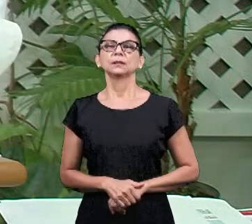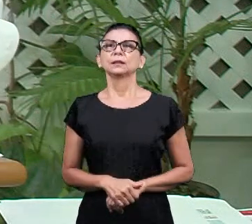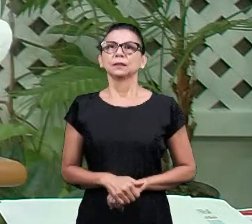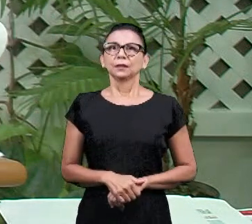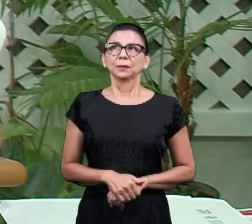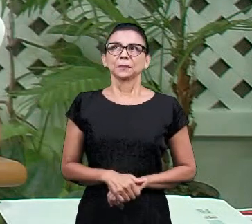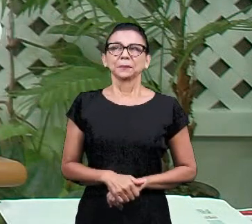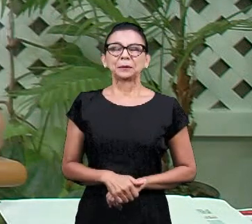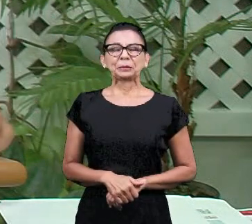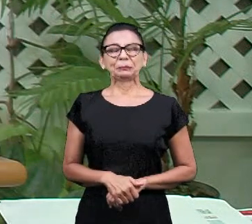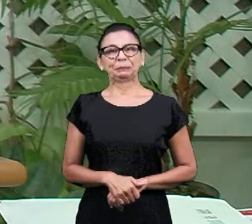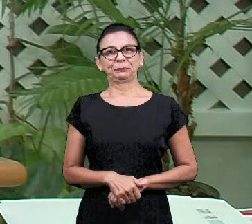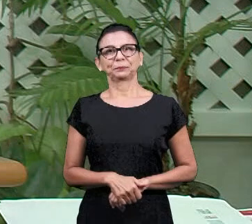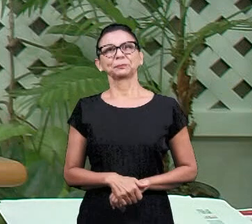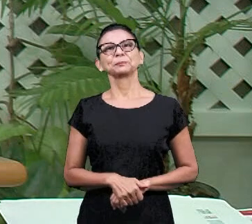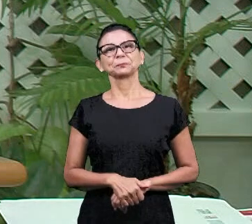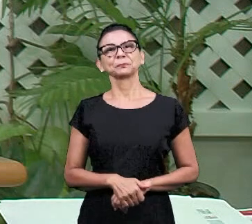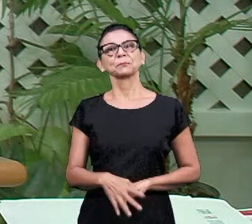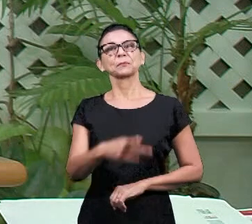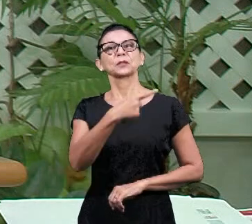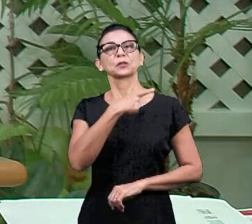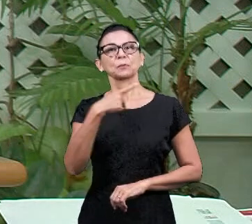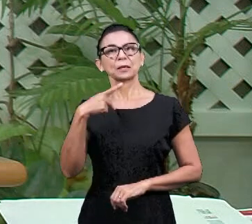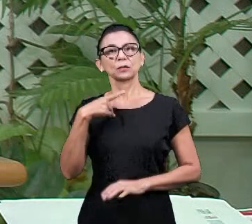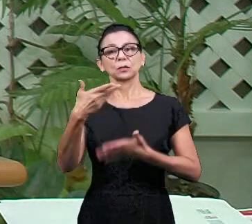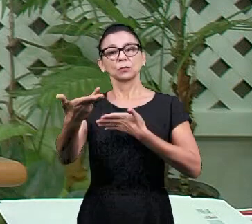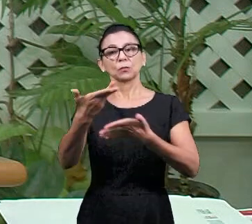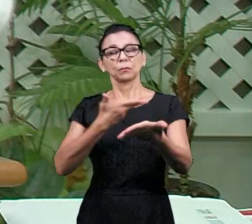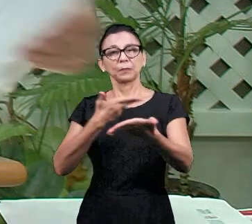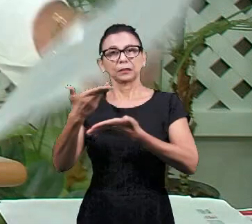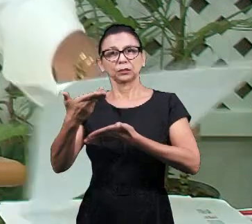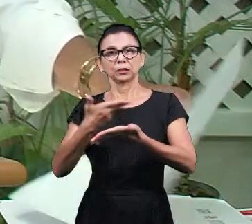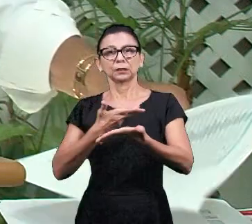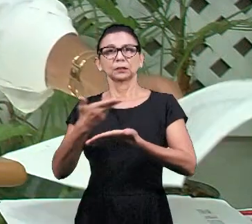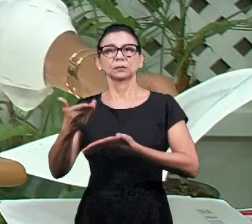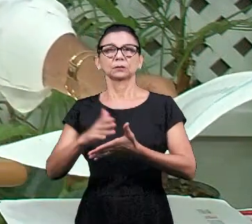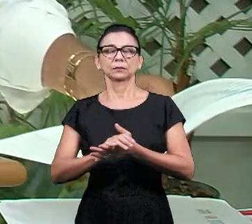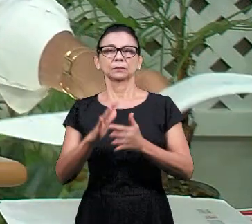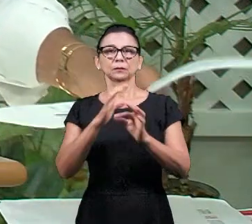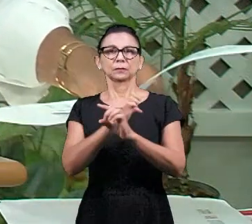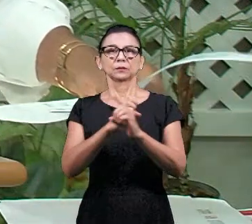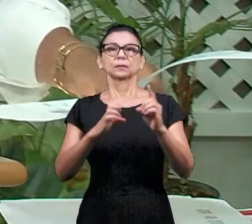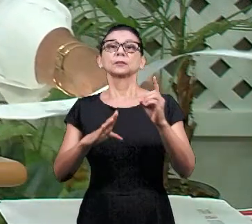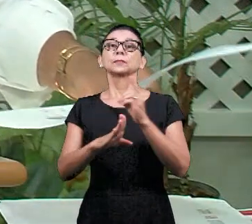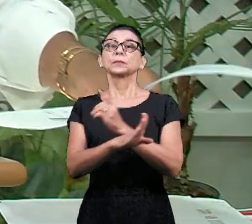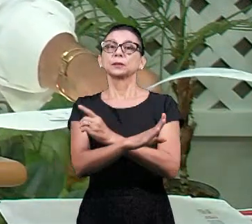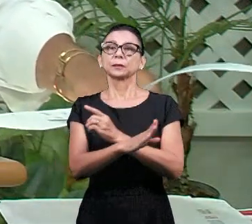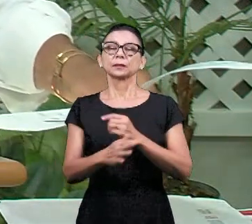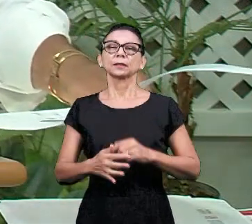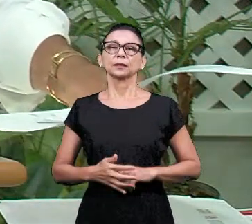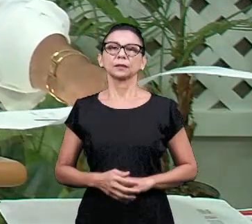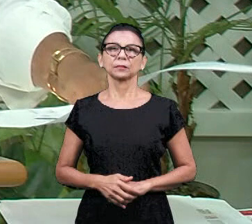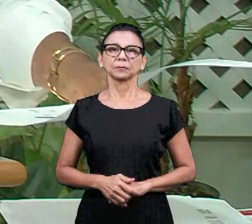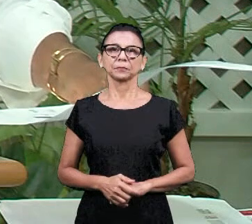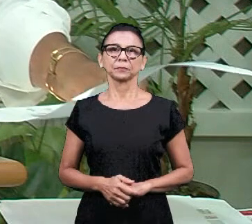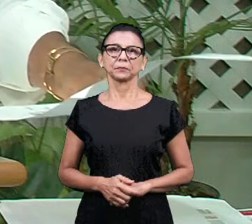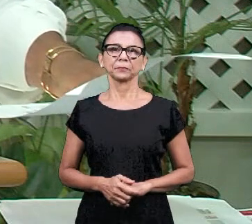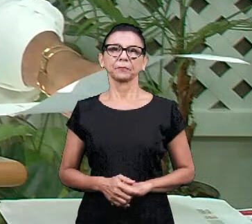de nouvelles églises, des pasteurs intégrés à cette école biblique dominicale. Par rapport